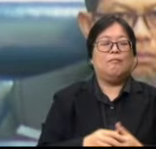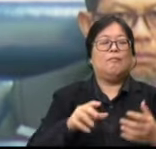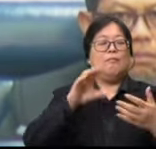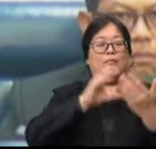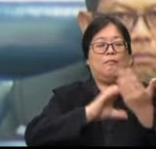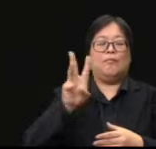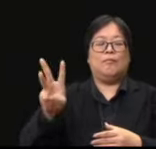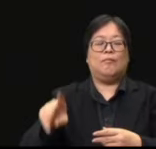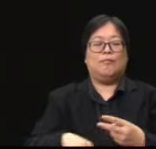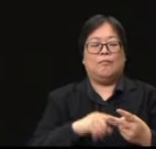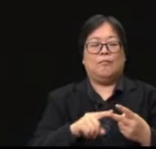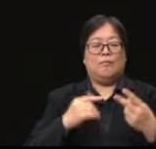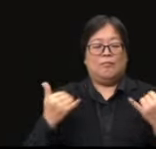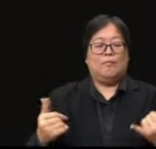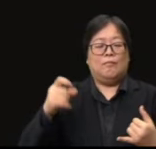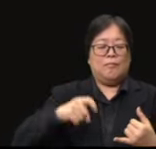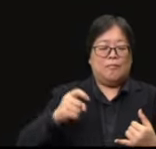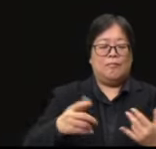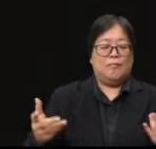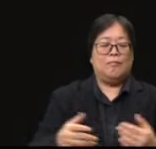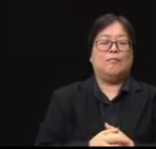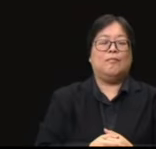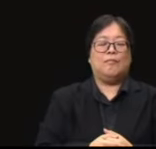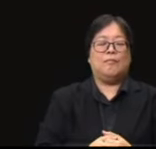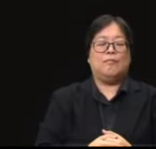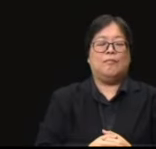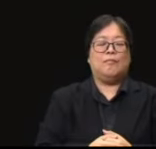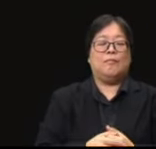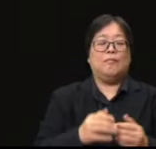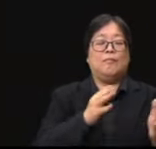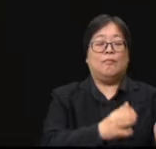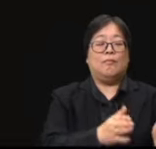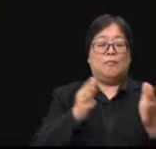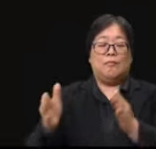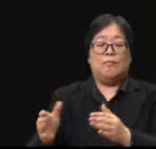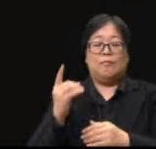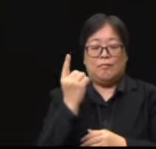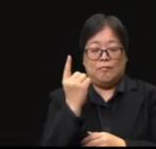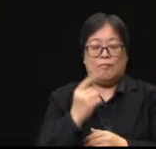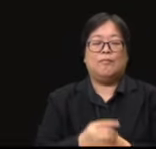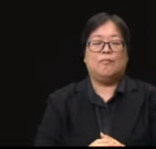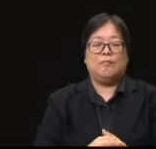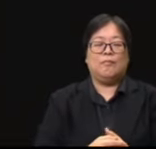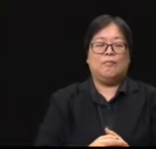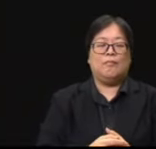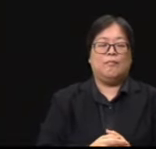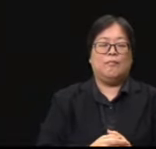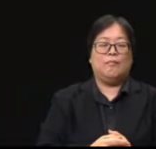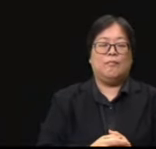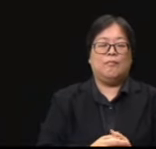yang akan berlaku nanti dan kita nak pastikan bahawa selain daripada anjakan ataupun anjakan